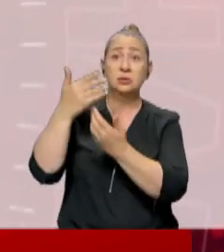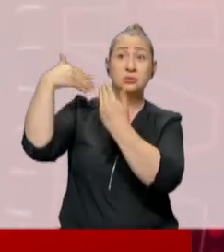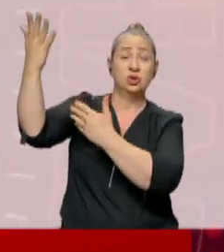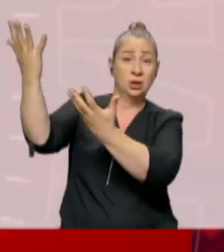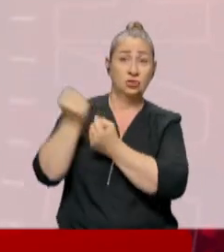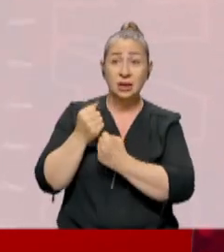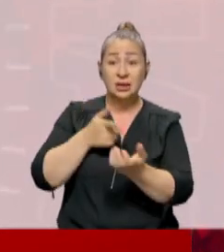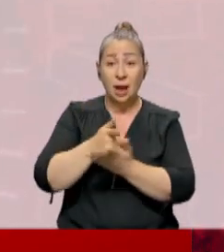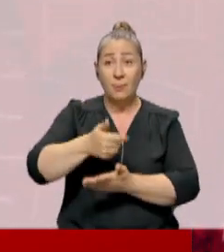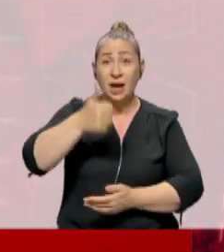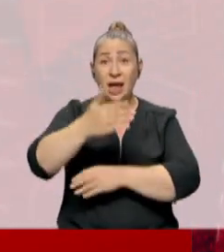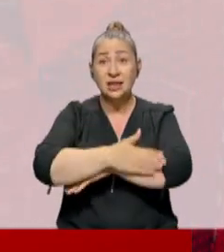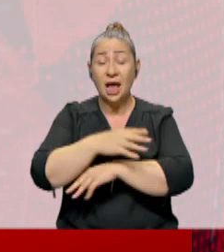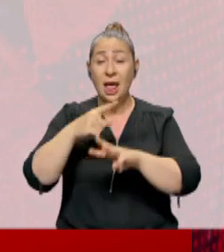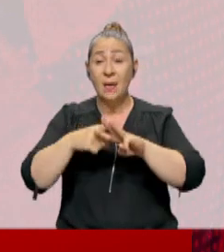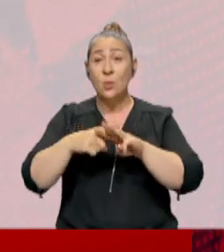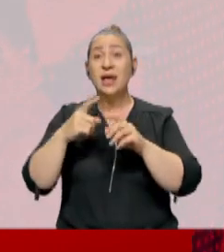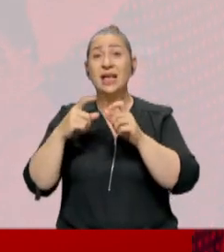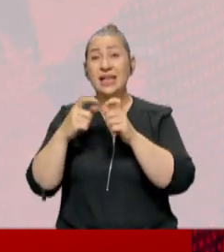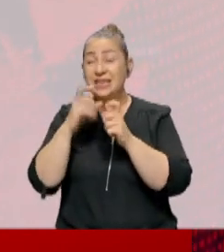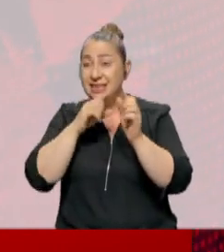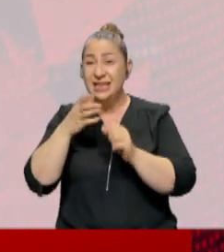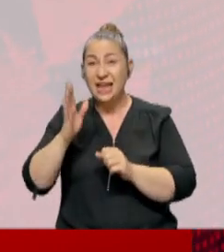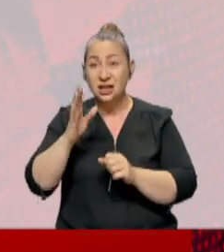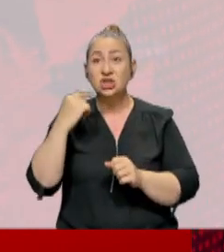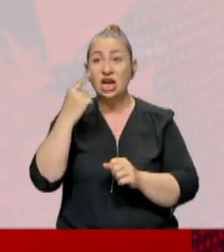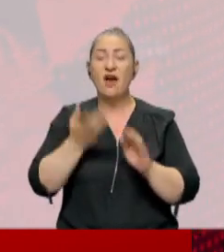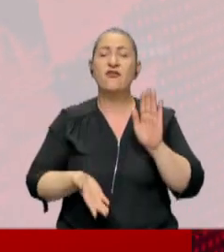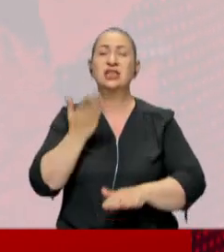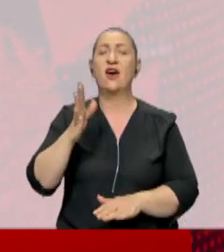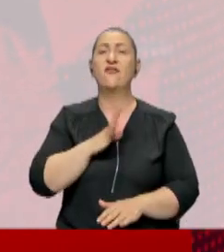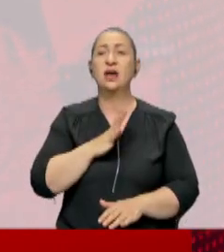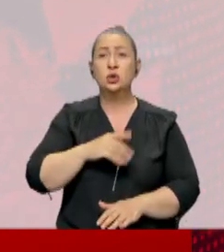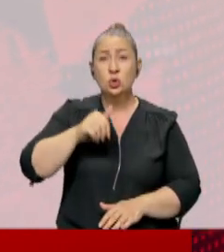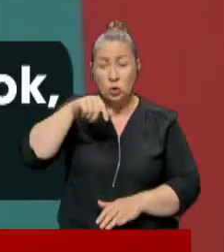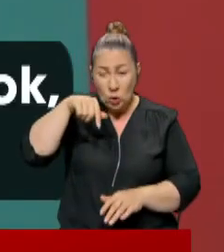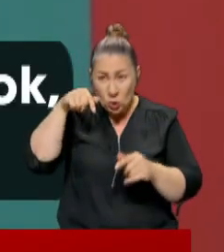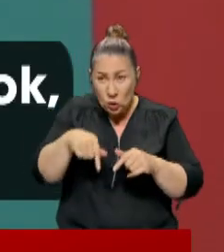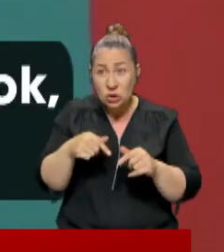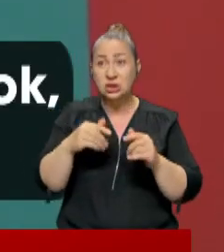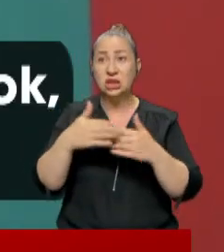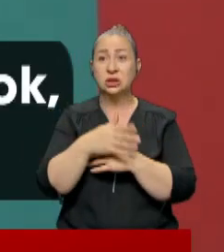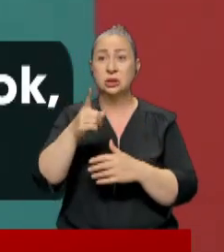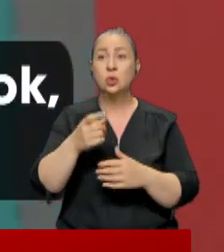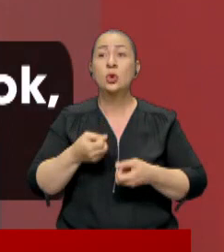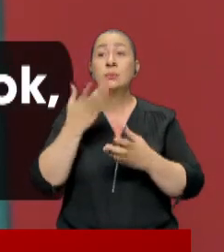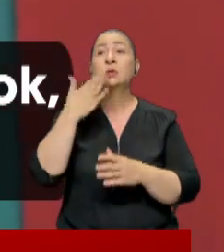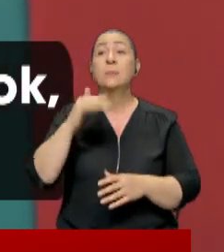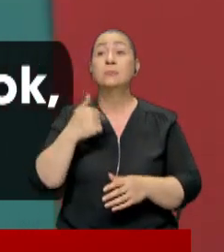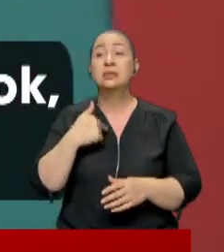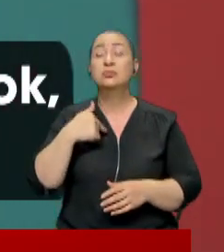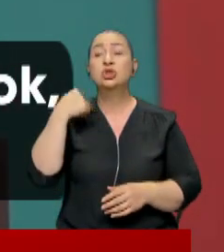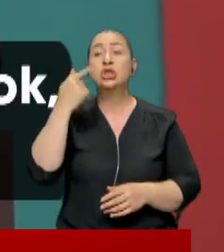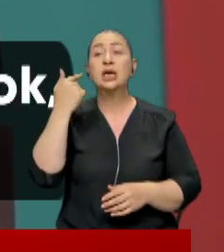Tam da Tarım Bakanı Yardımcısı Ebubekir Gizligider'in şeker fazlamız var dediği günün gecesi. Üretmezseniz yoksunuz.